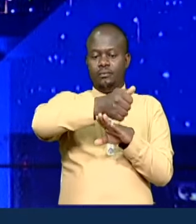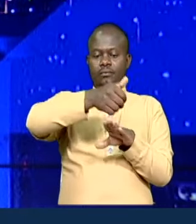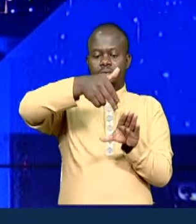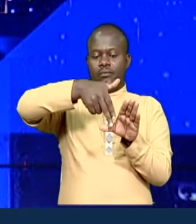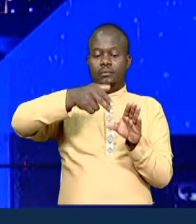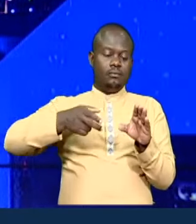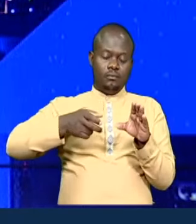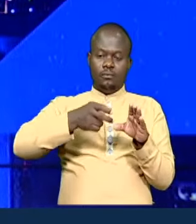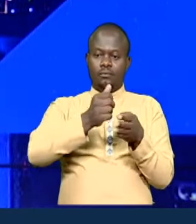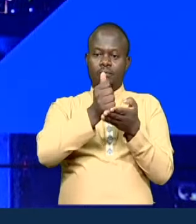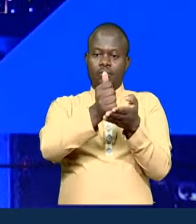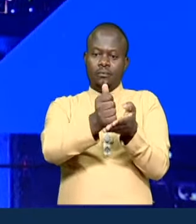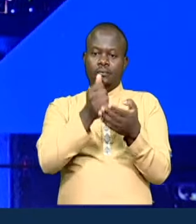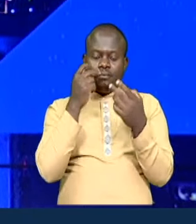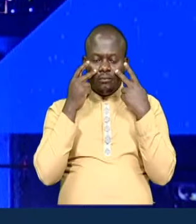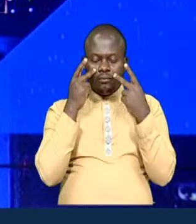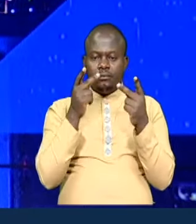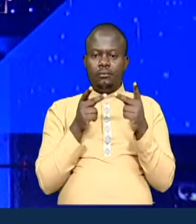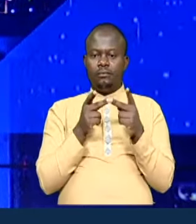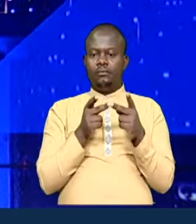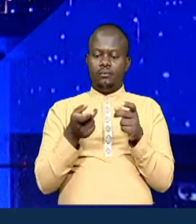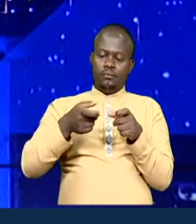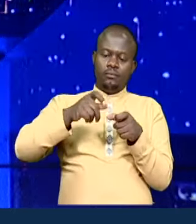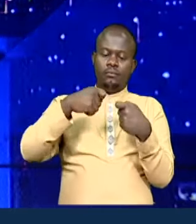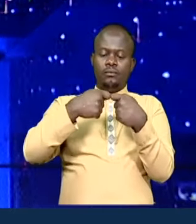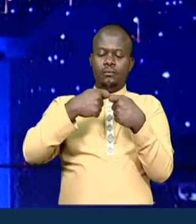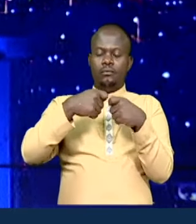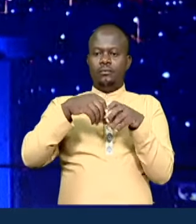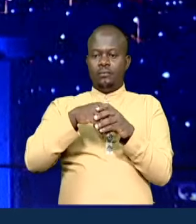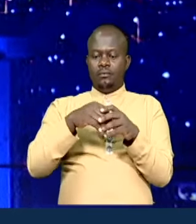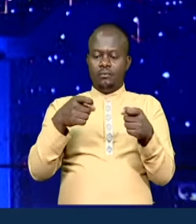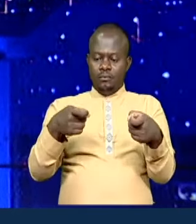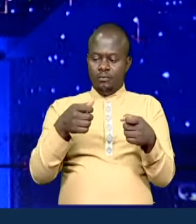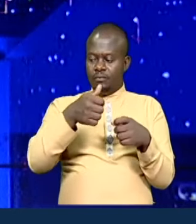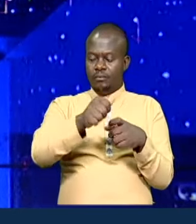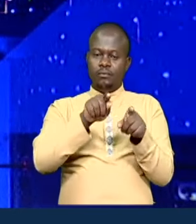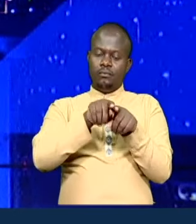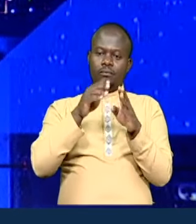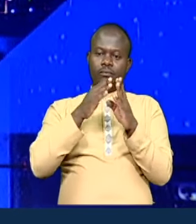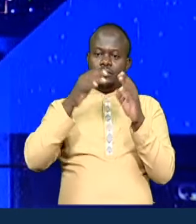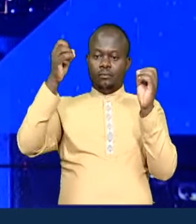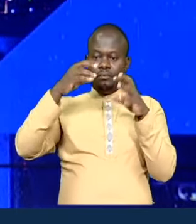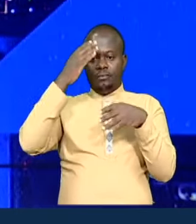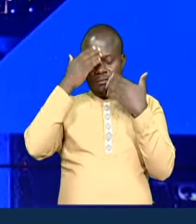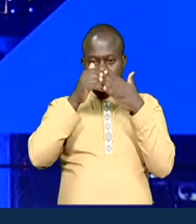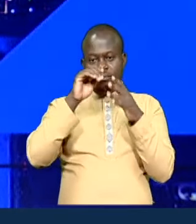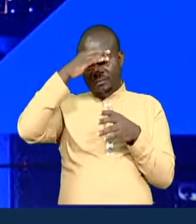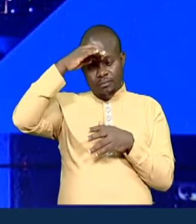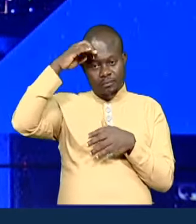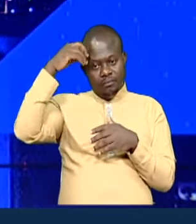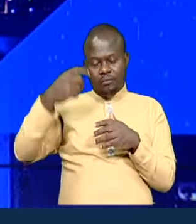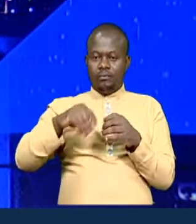sitasiyo zibafasha kubona aho basharija bateri zabo nk'uko muri Kigali bimeze, kuko ngo bagorwa bikomeye